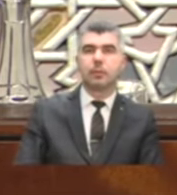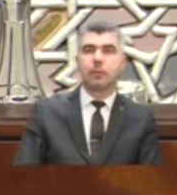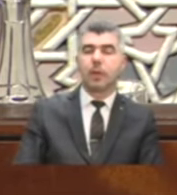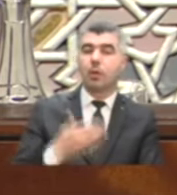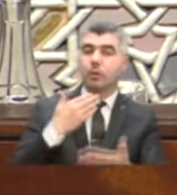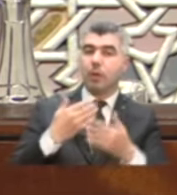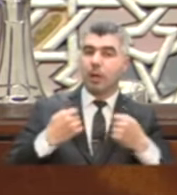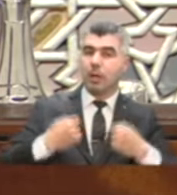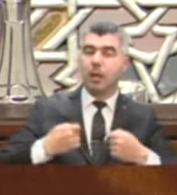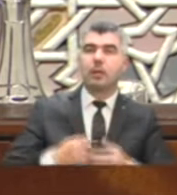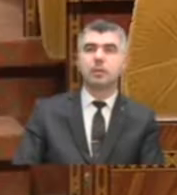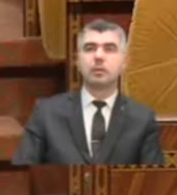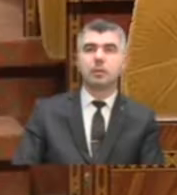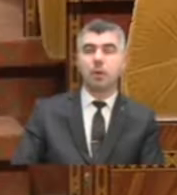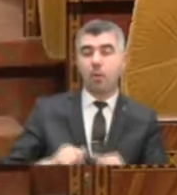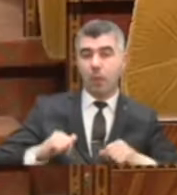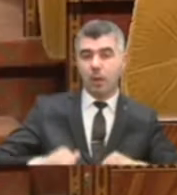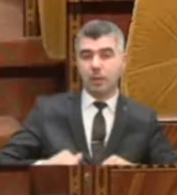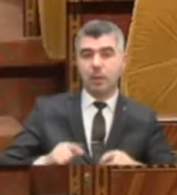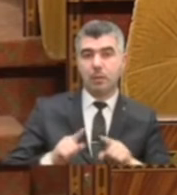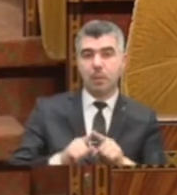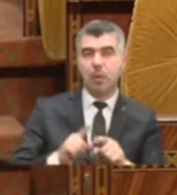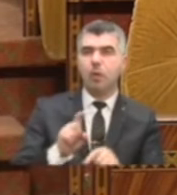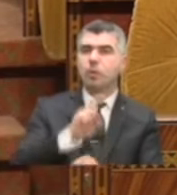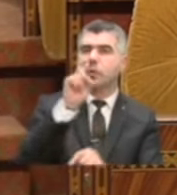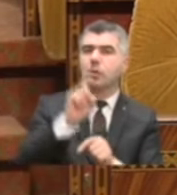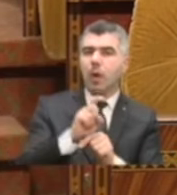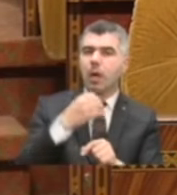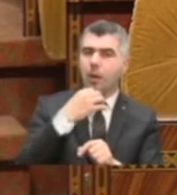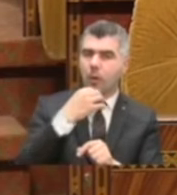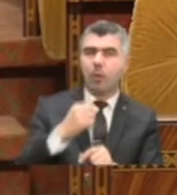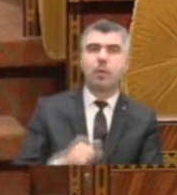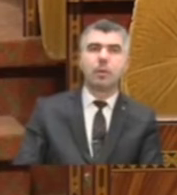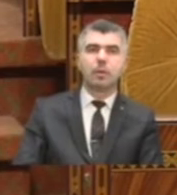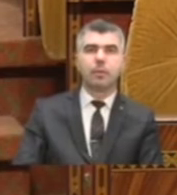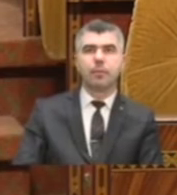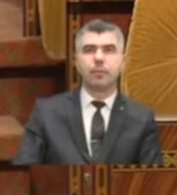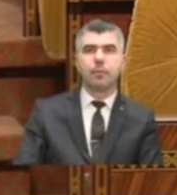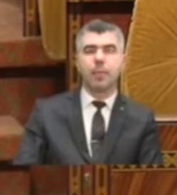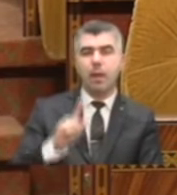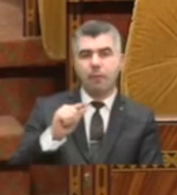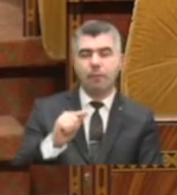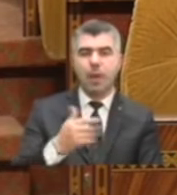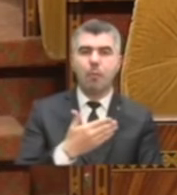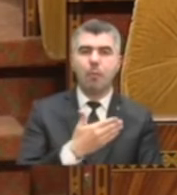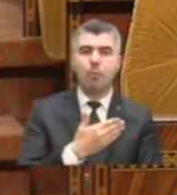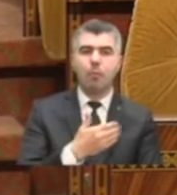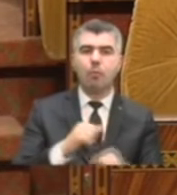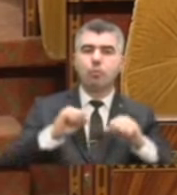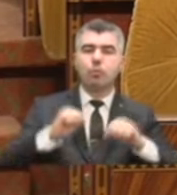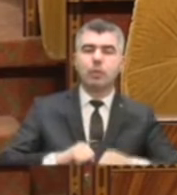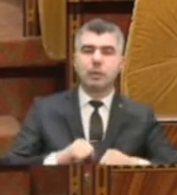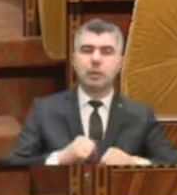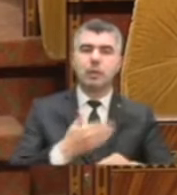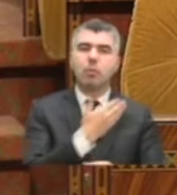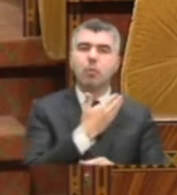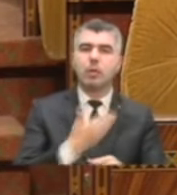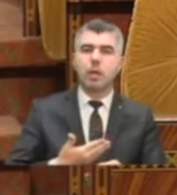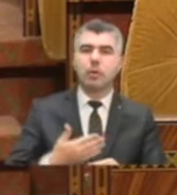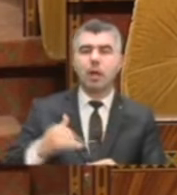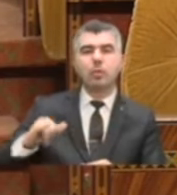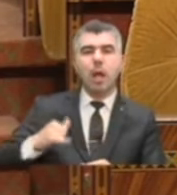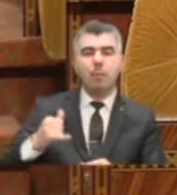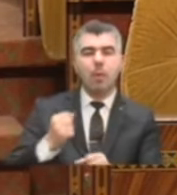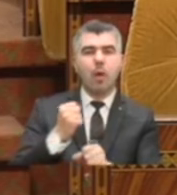السيد الرئيس. السيد الوزير، احنا بغينا نطرحوا غير واحد السؤال بالنسبه للمجلس الاستشاري للشباب والعمل